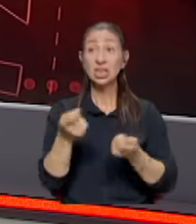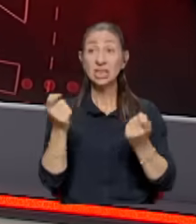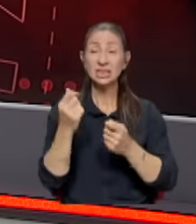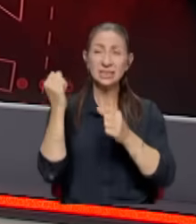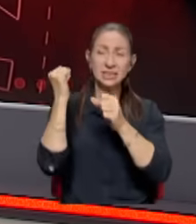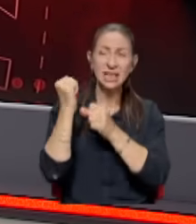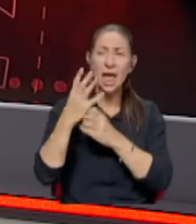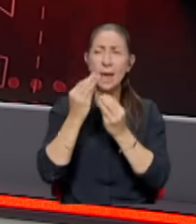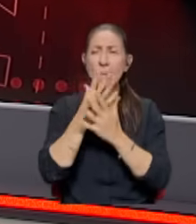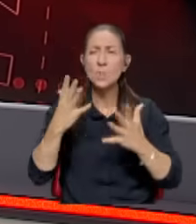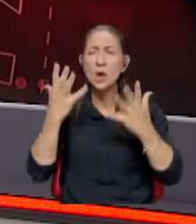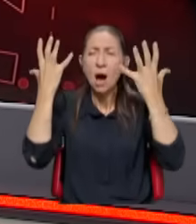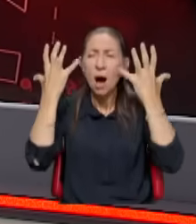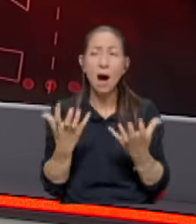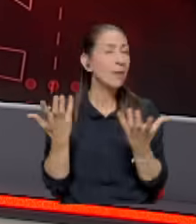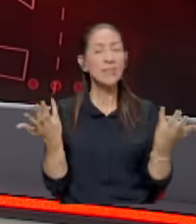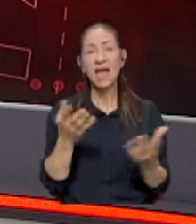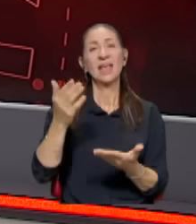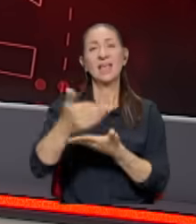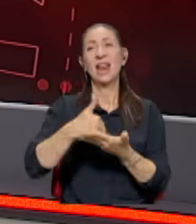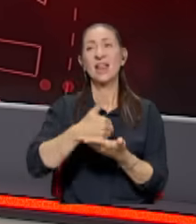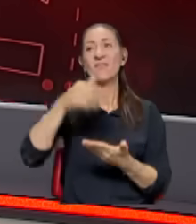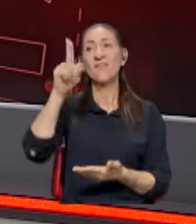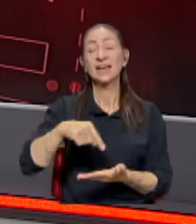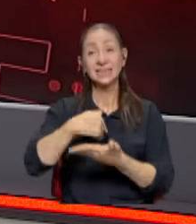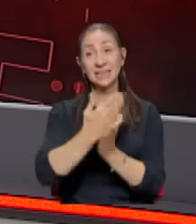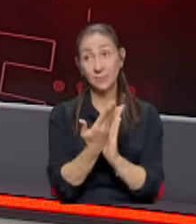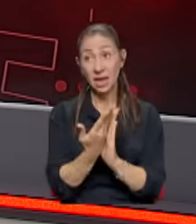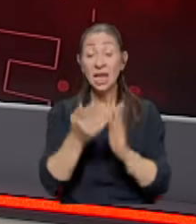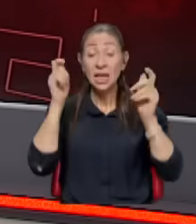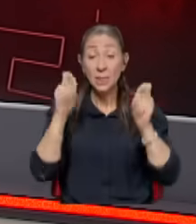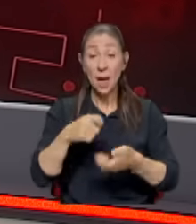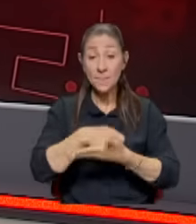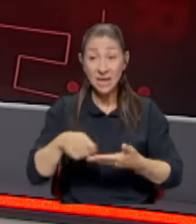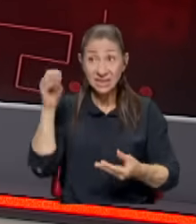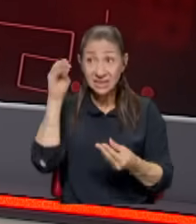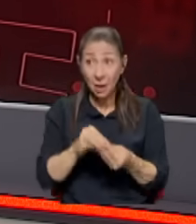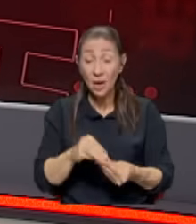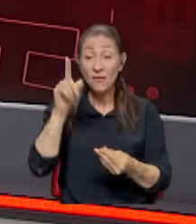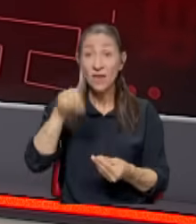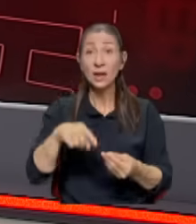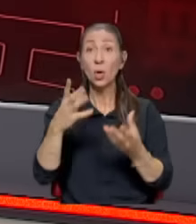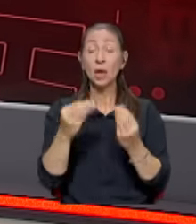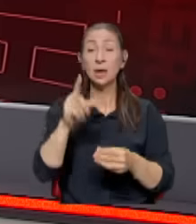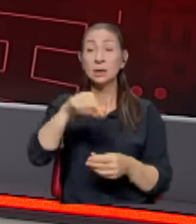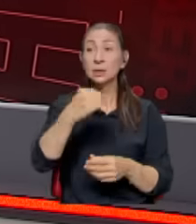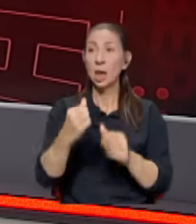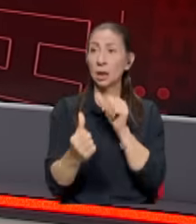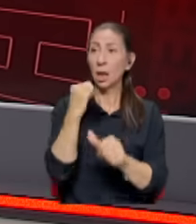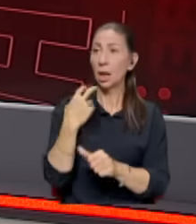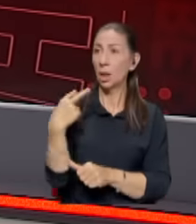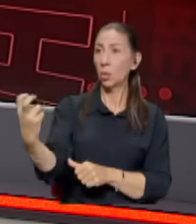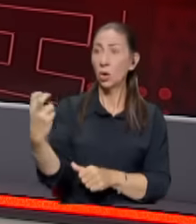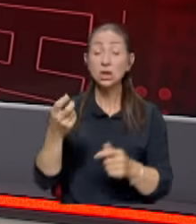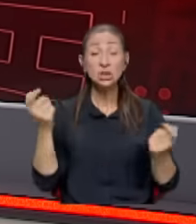Çalışanların sırtındaki en büyük yüklerden biri gelir vergisi dilimleri. Yapılan maaş zamları da vergi olarak hazinenin kasasına